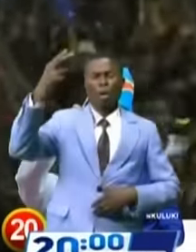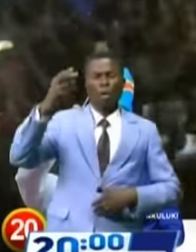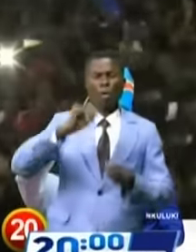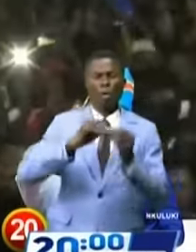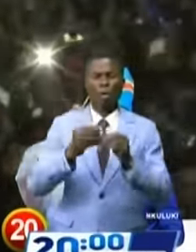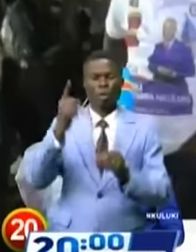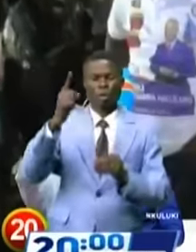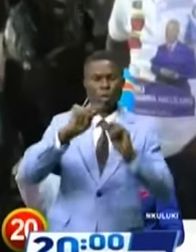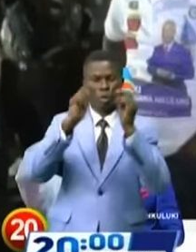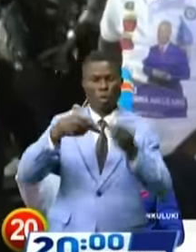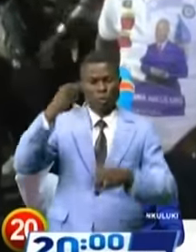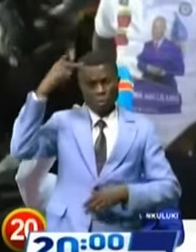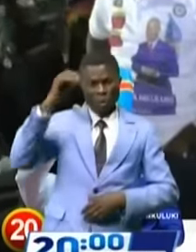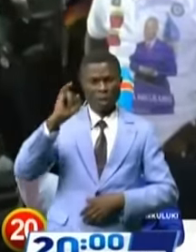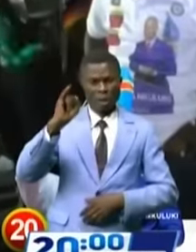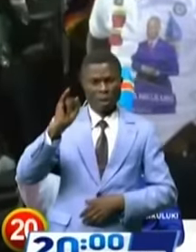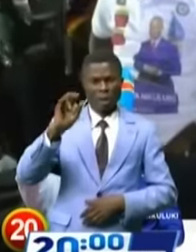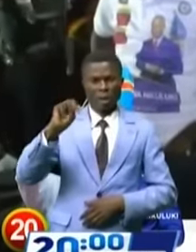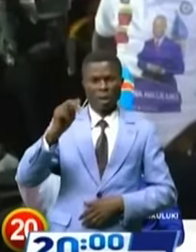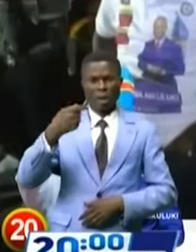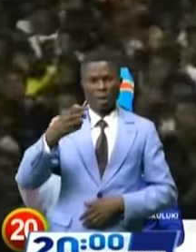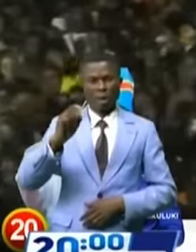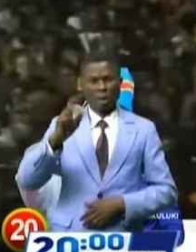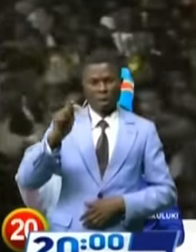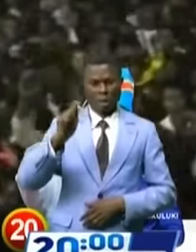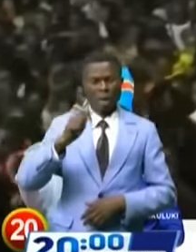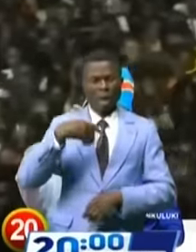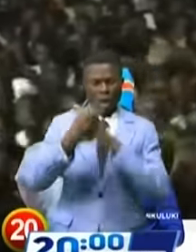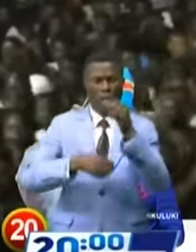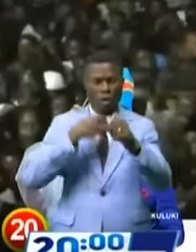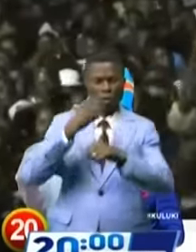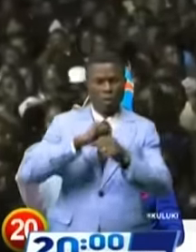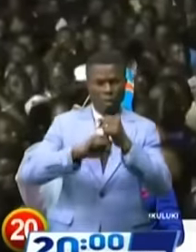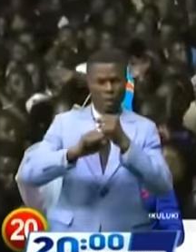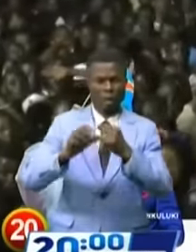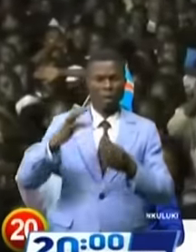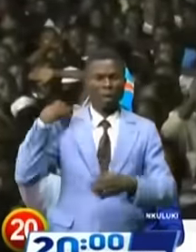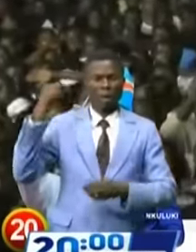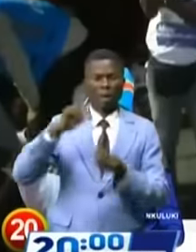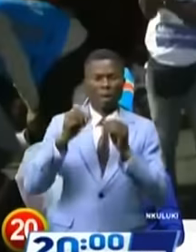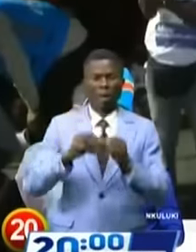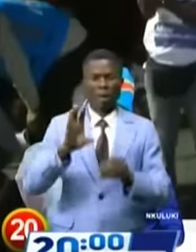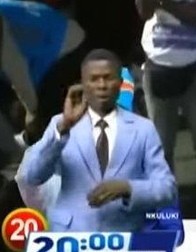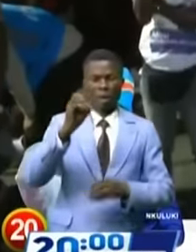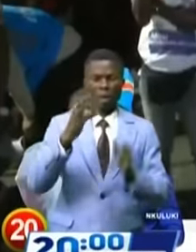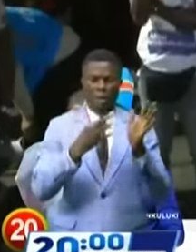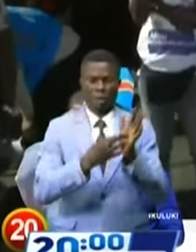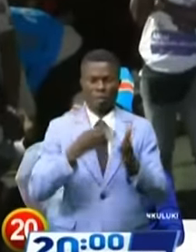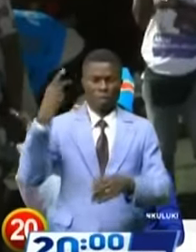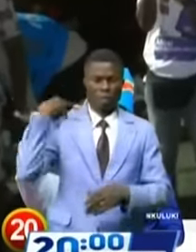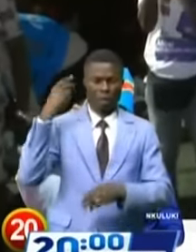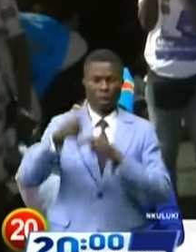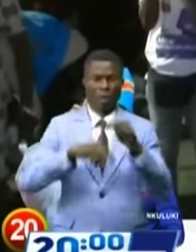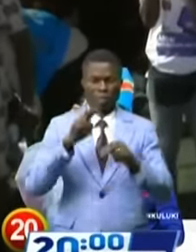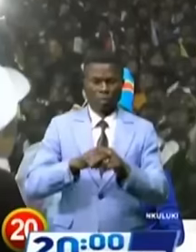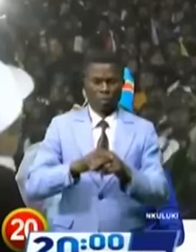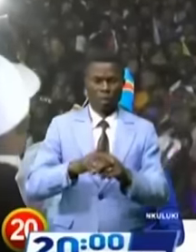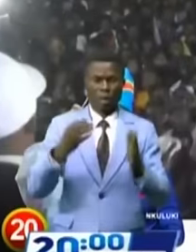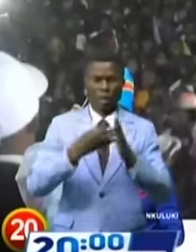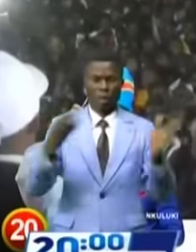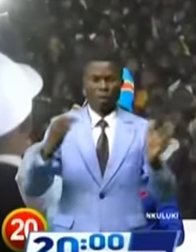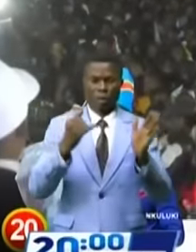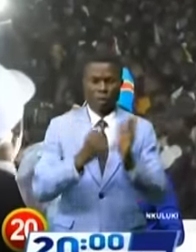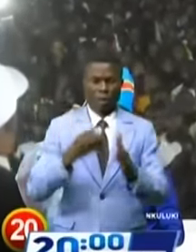1 du parti Ingeta pour le lancement de sa campagne électorale. Le candidat numéro 58 à la députation nationale et 96